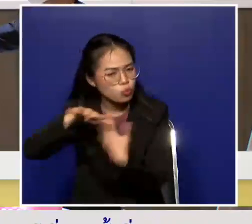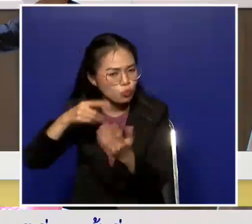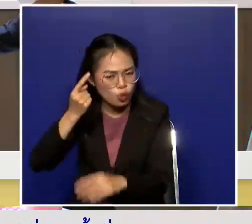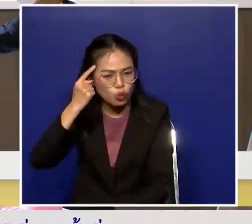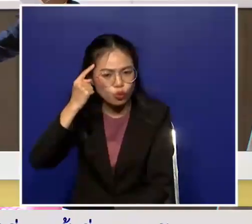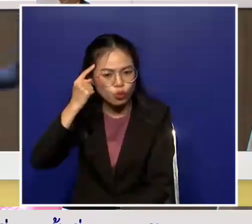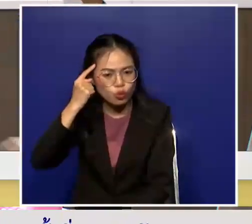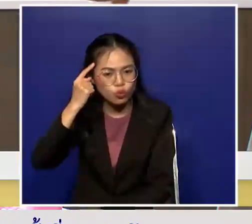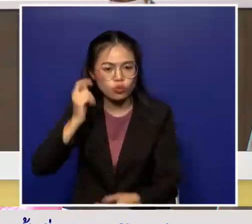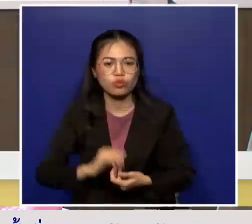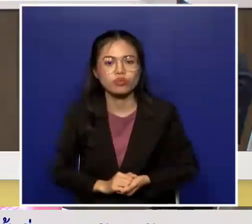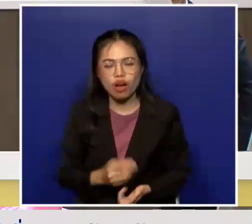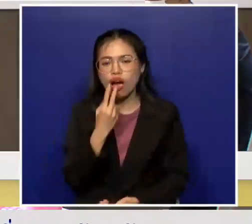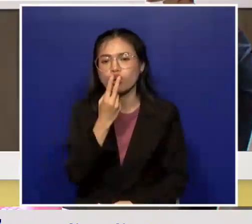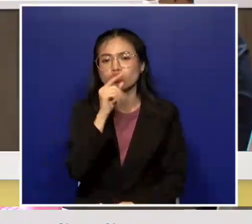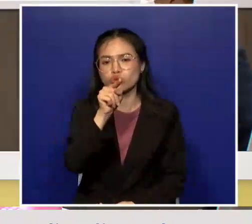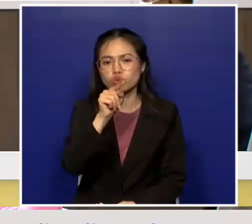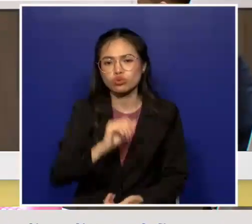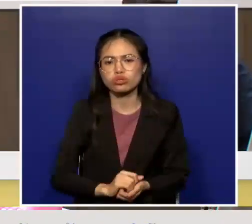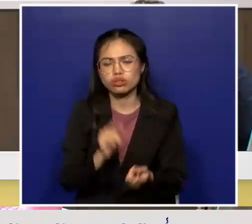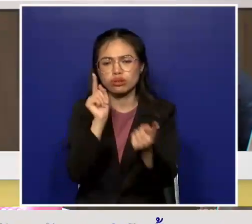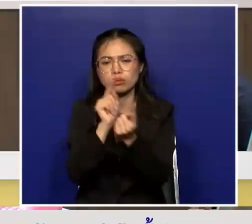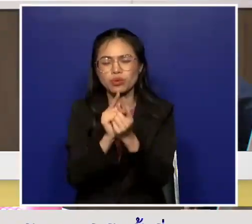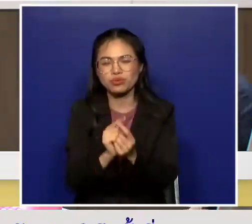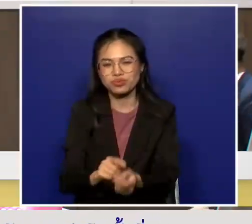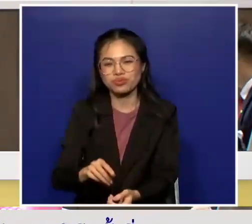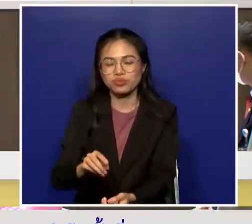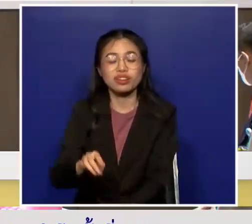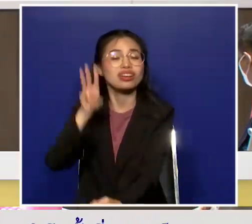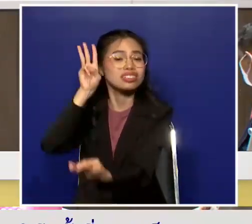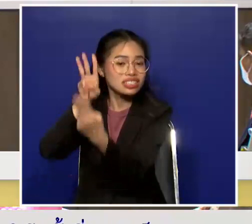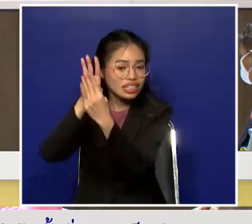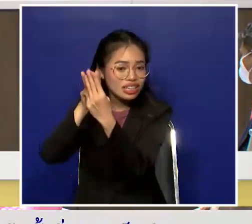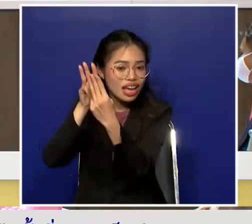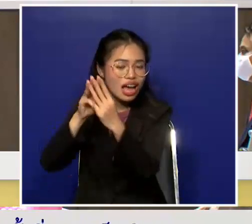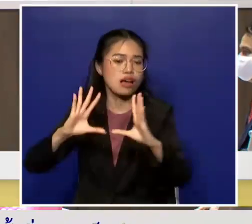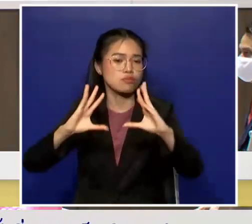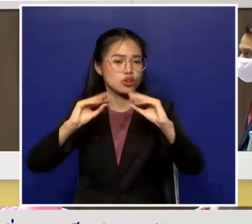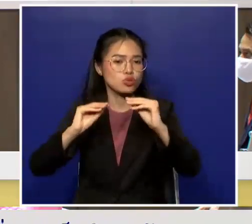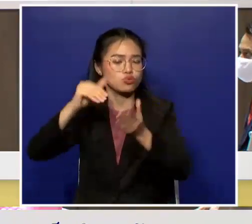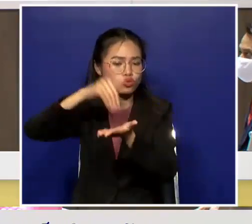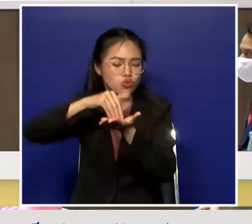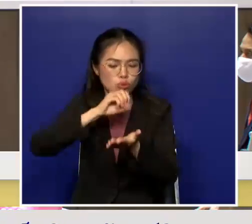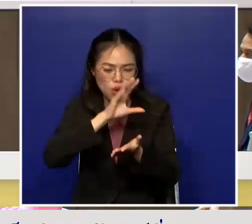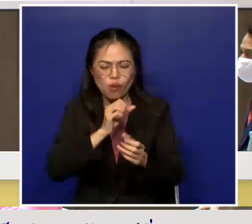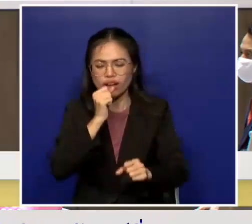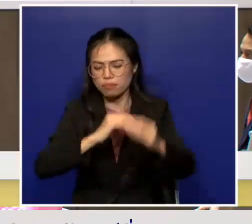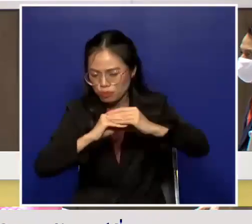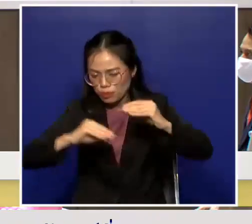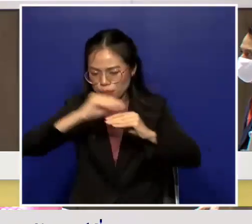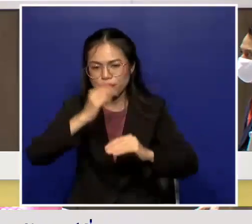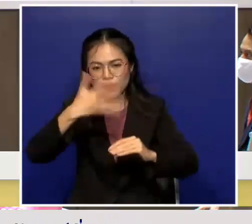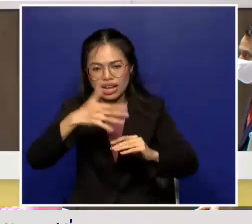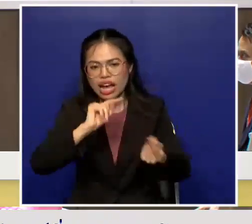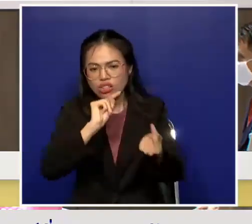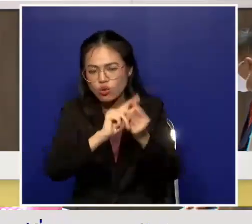พี่น้องดูนะครับที่เคยต่อสัญญาศูนย์ประชุมสิริกิติ์แล้วอ้างว่าก่อสร้างไม่ได้ติดกทมวันนี้มันแ